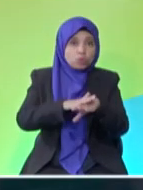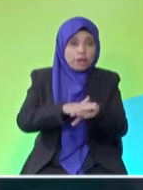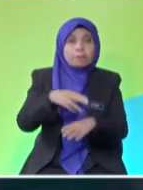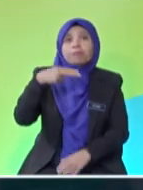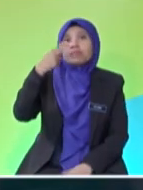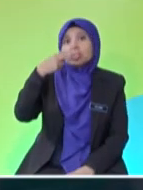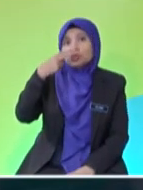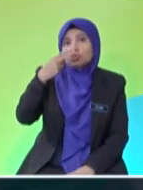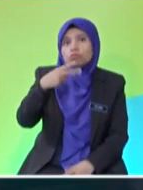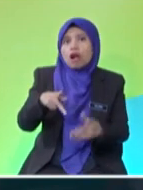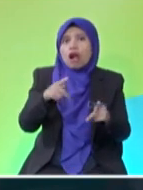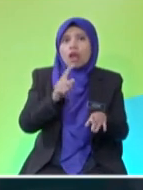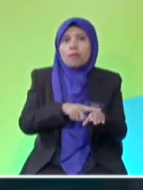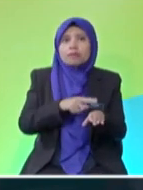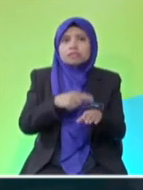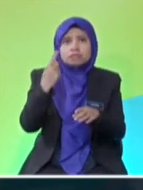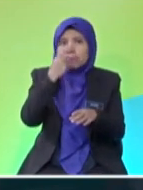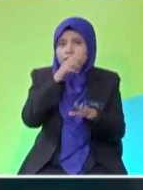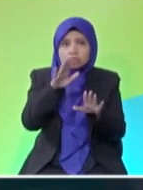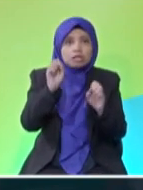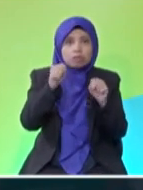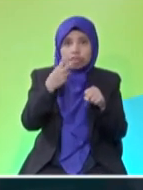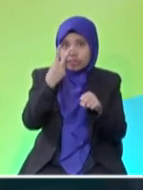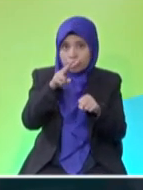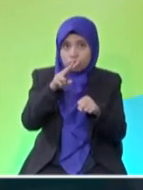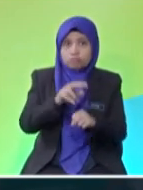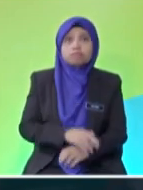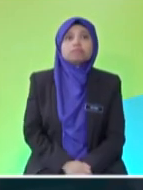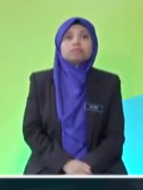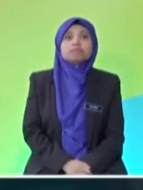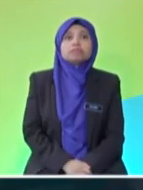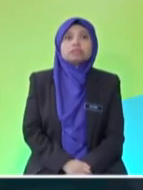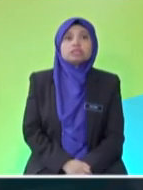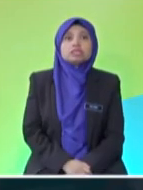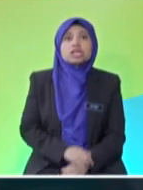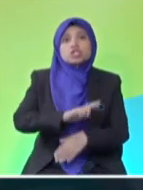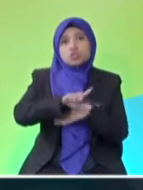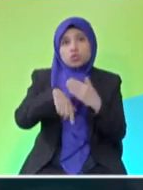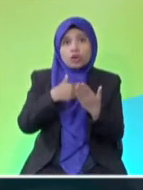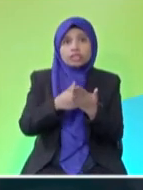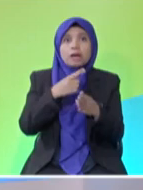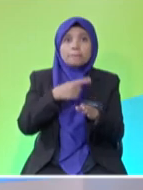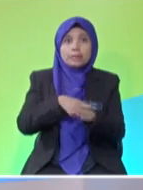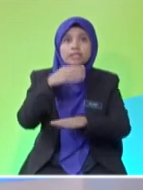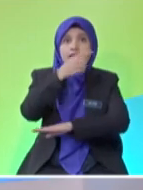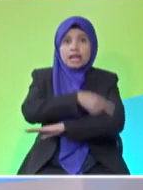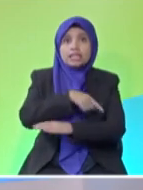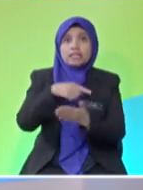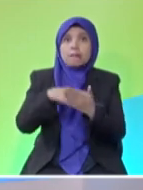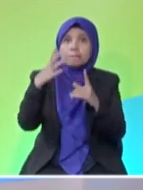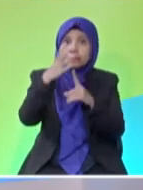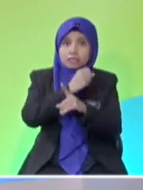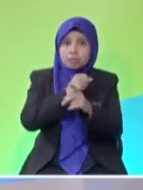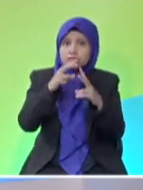mati tidak dapat melihat selesai Oke cari keseluruhannya pada hari ini pencapaian Mira